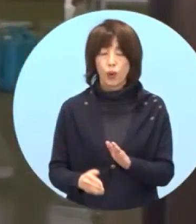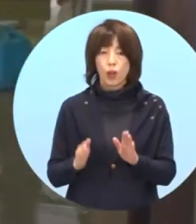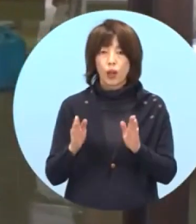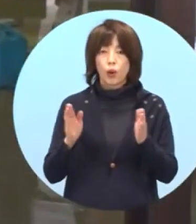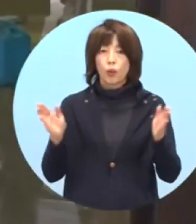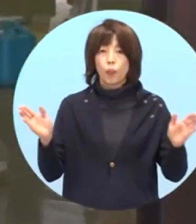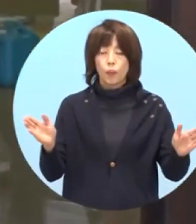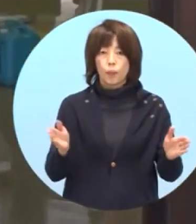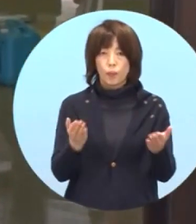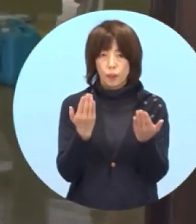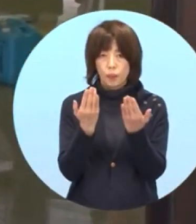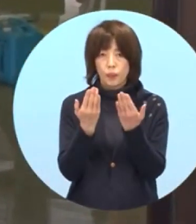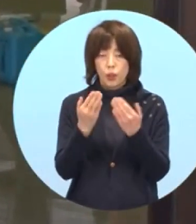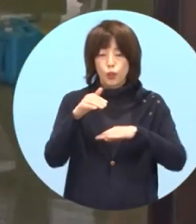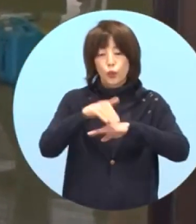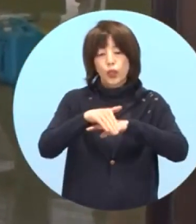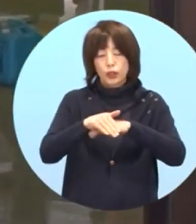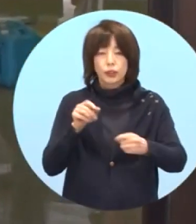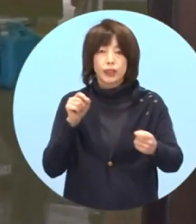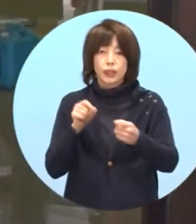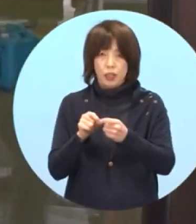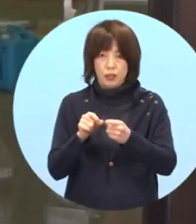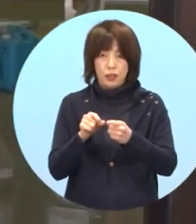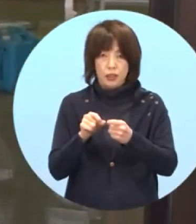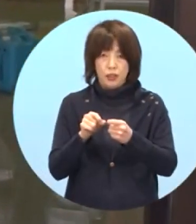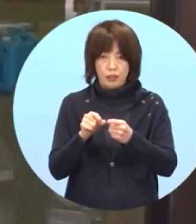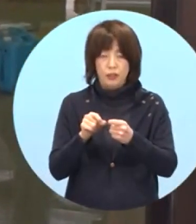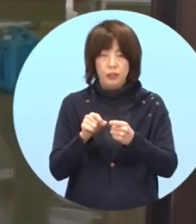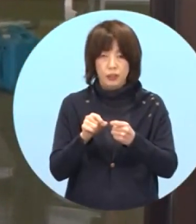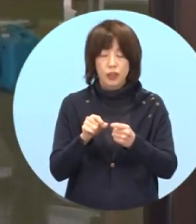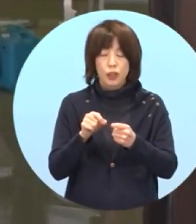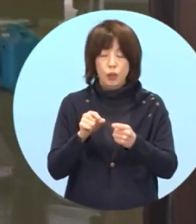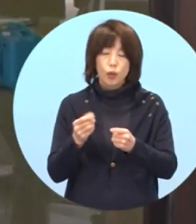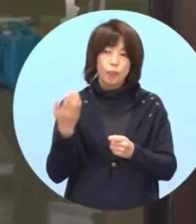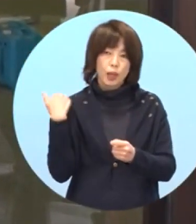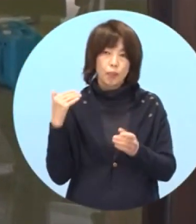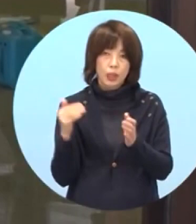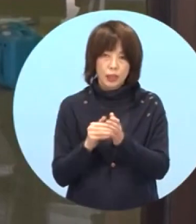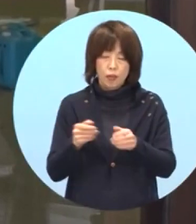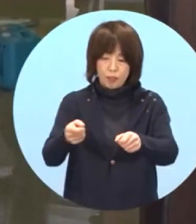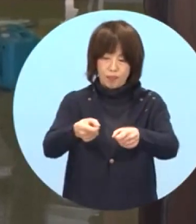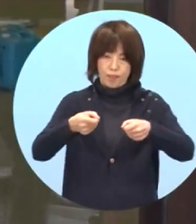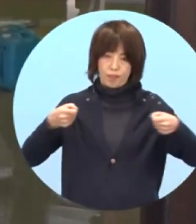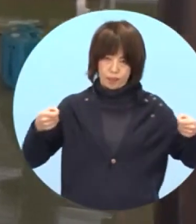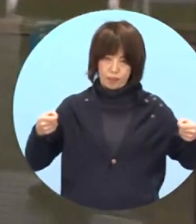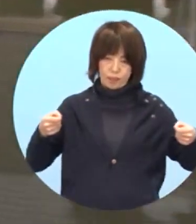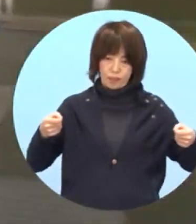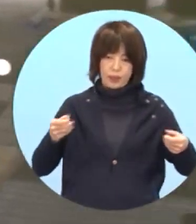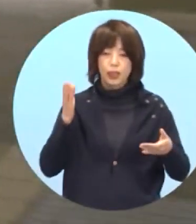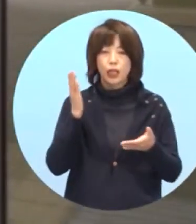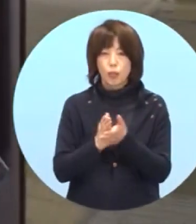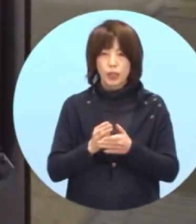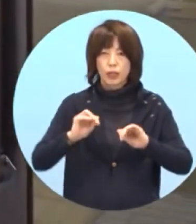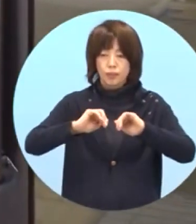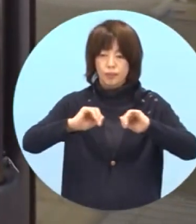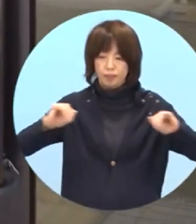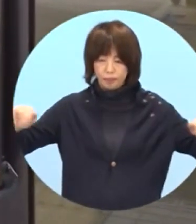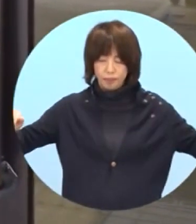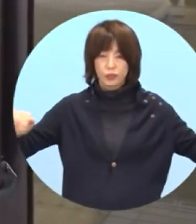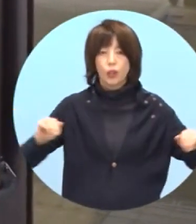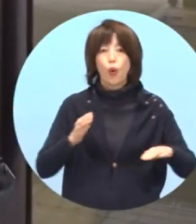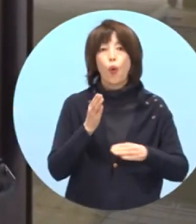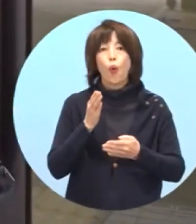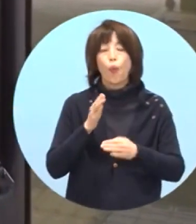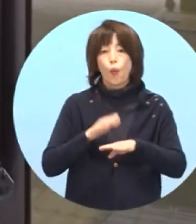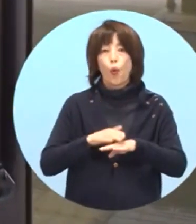関入り口の受付に近い扉になります。これまでの開閉式扉から引き戸に